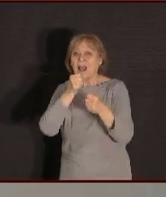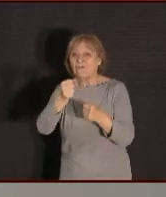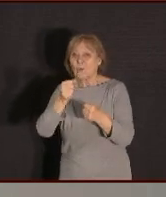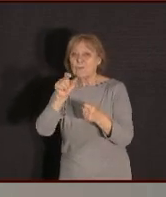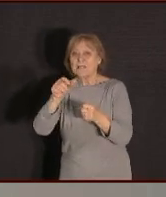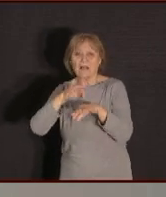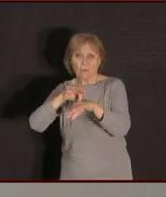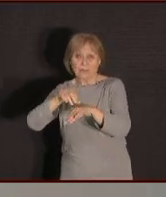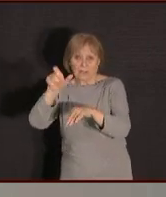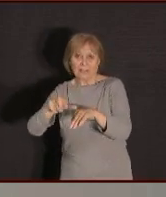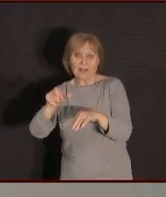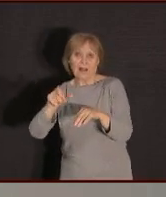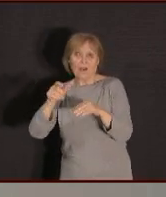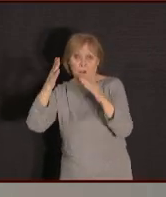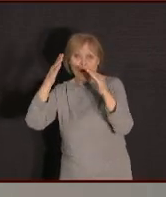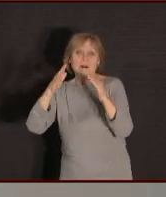predstojnico Uršulink.